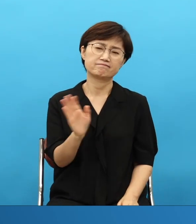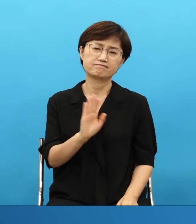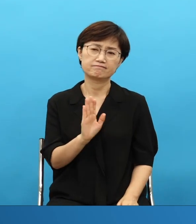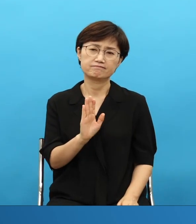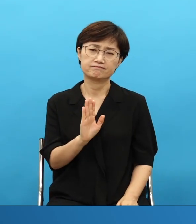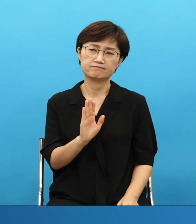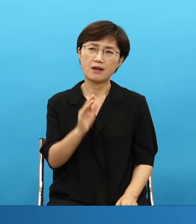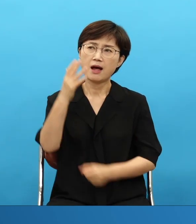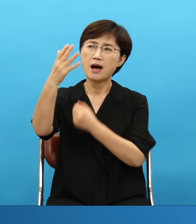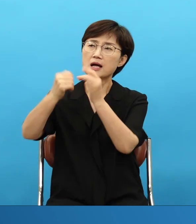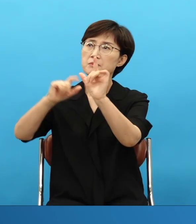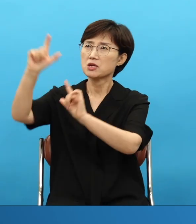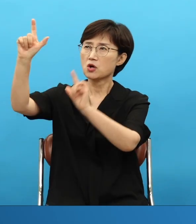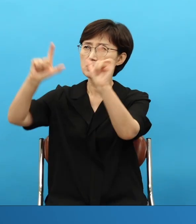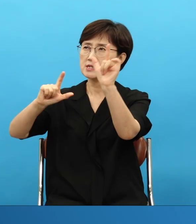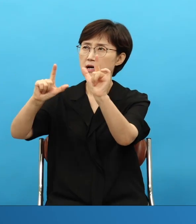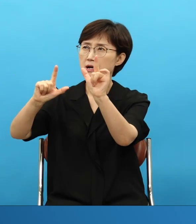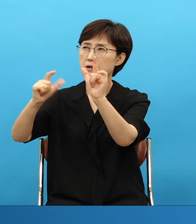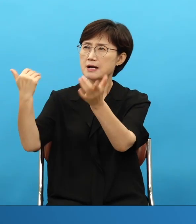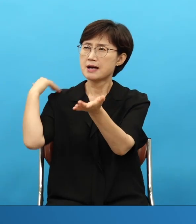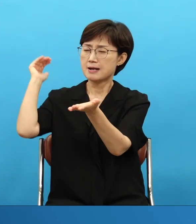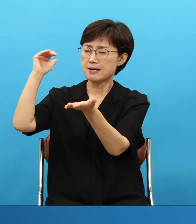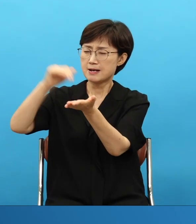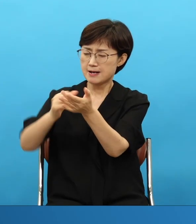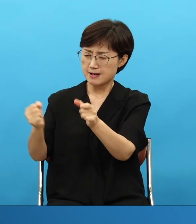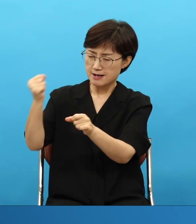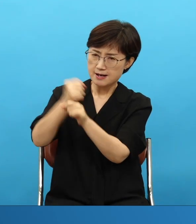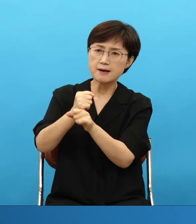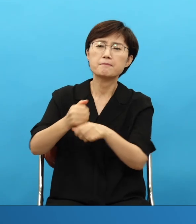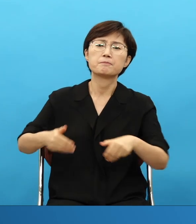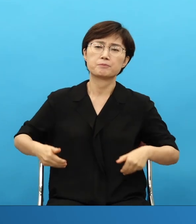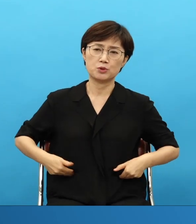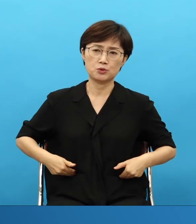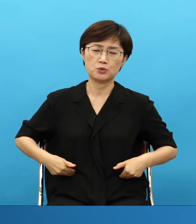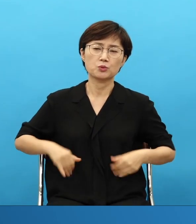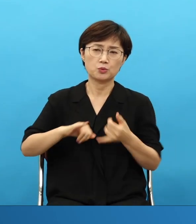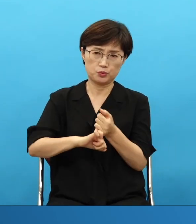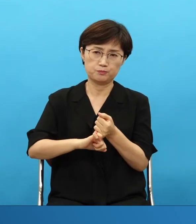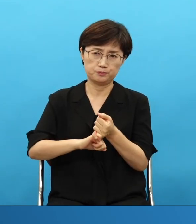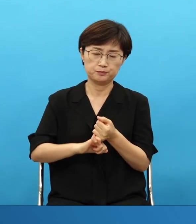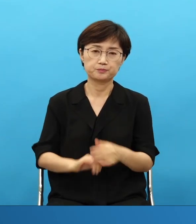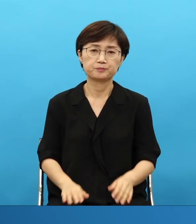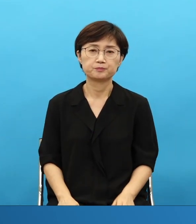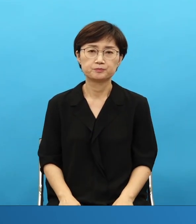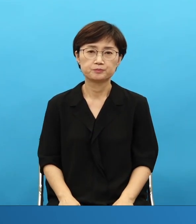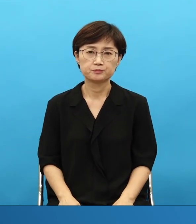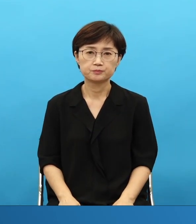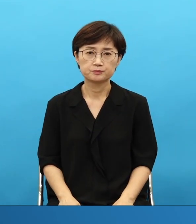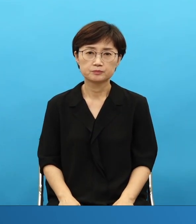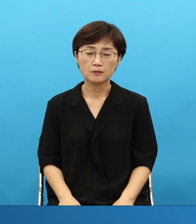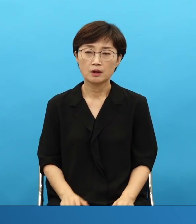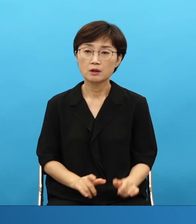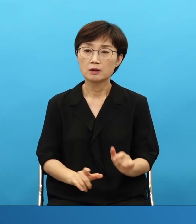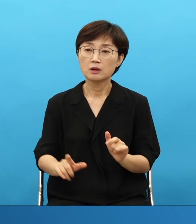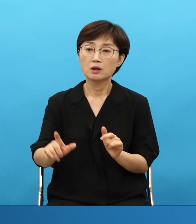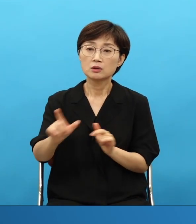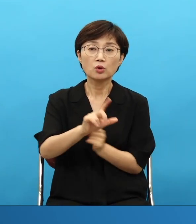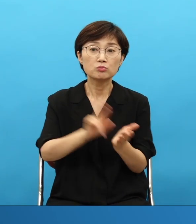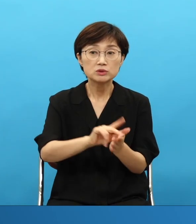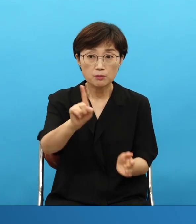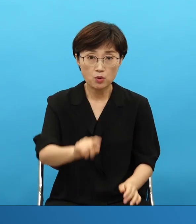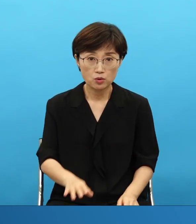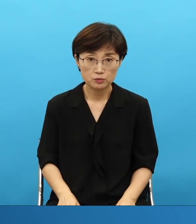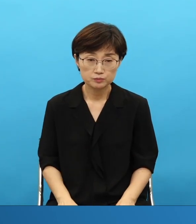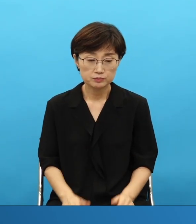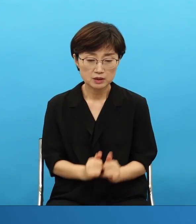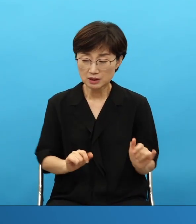회복해야 되는 This 것이죠. gospel is not you must do this or that. It is the restoration of the image of God. 더 큰 문제는 뭐냐?